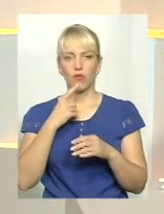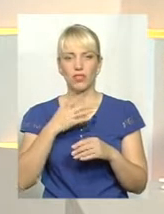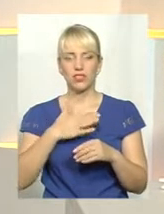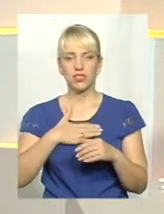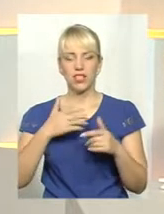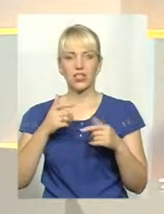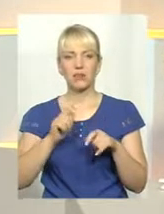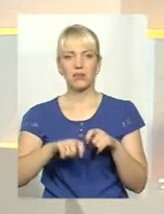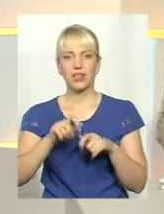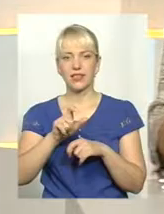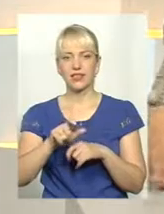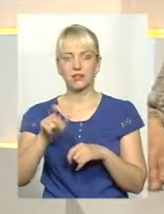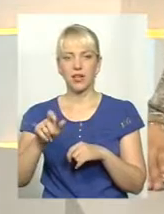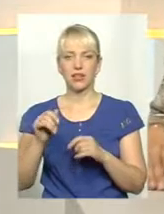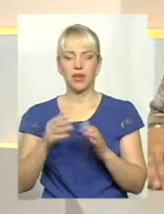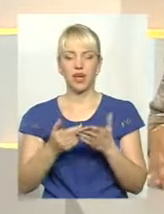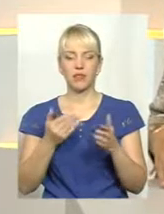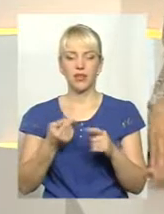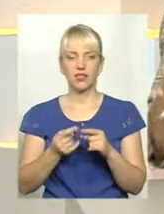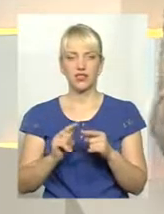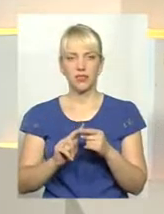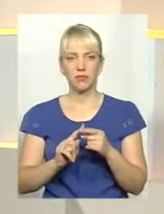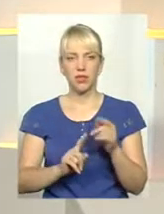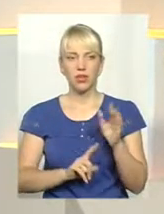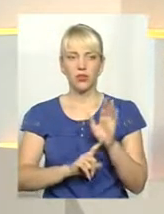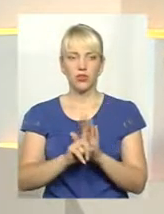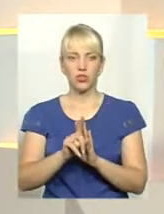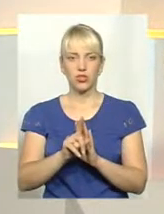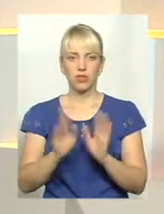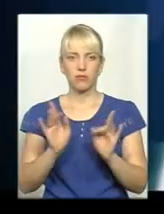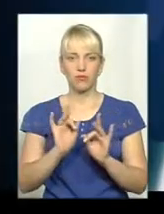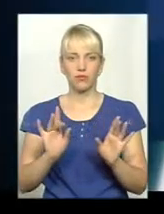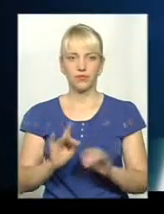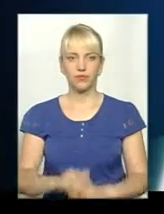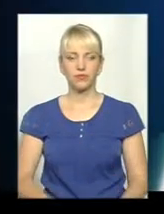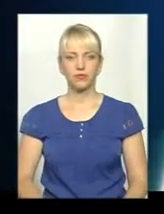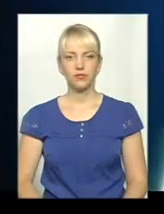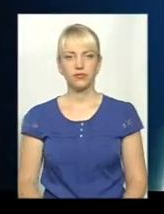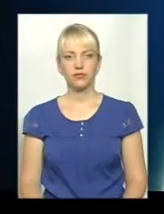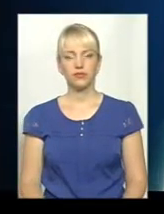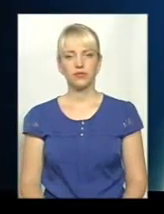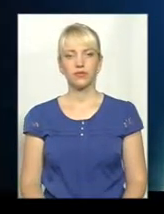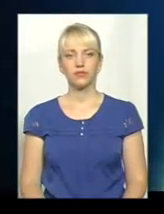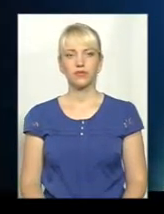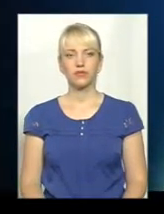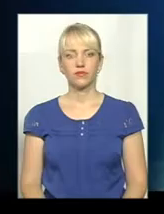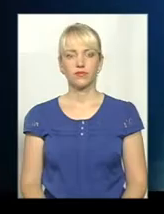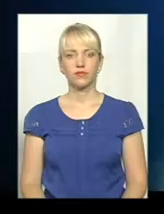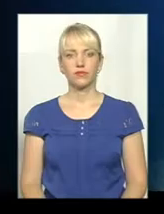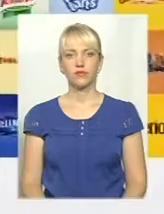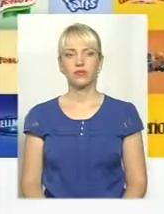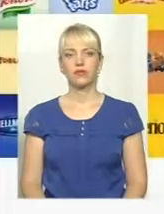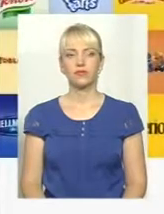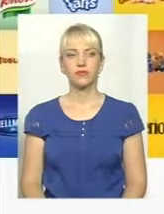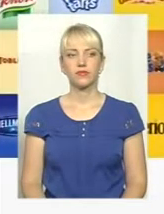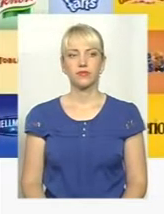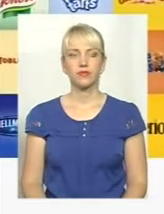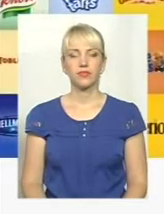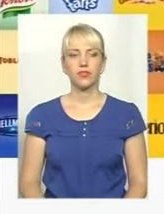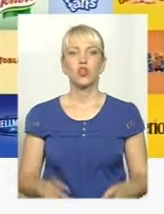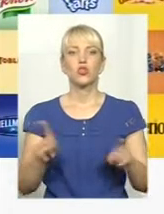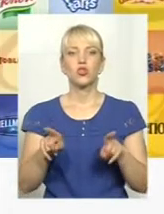допомогти нашим підприємцям просувати свою продукцію як на внутрішньому, так і на зовнішньому ринку. Про це все говоритимемо